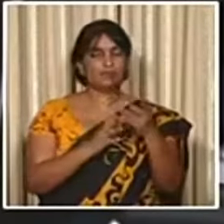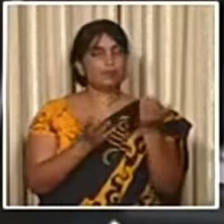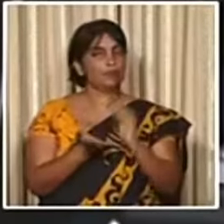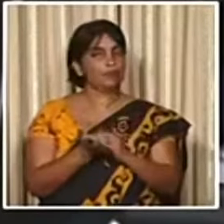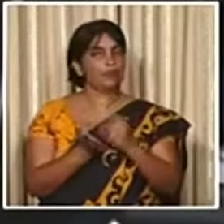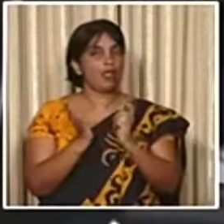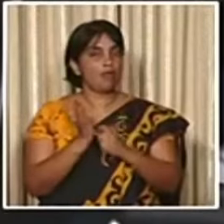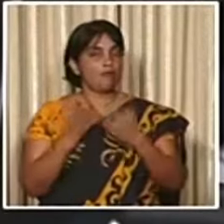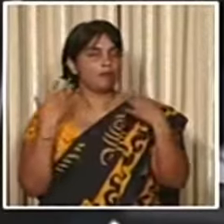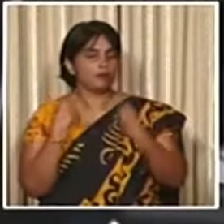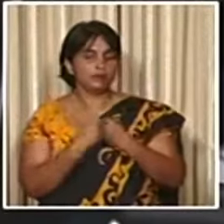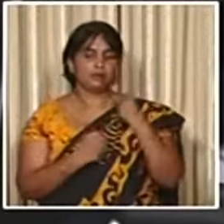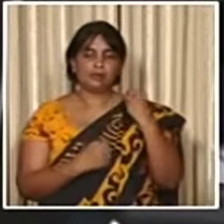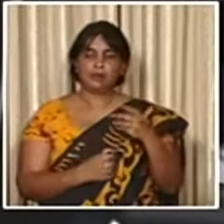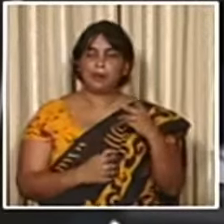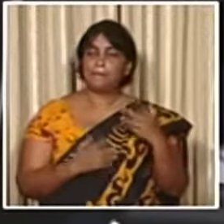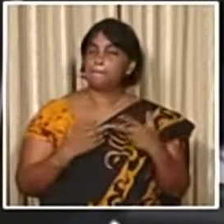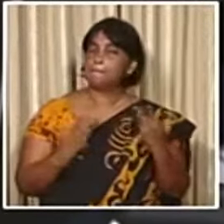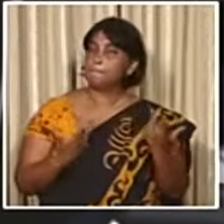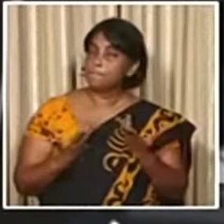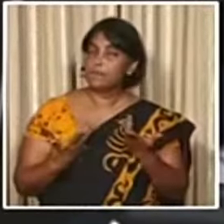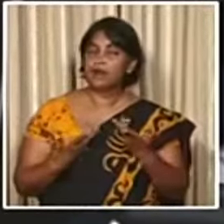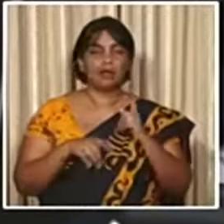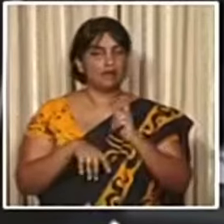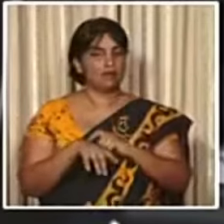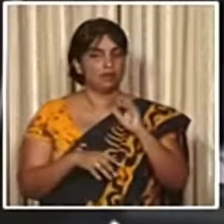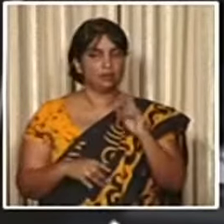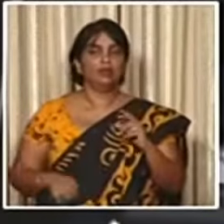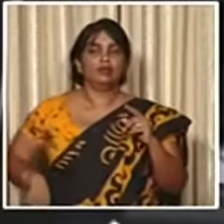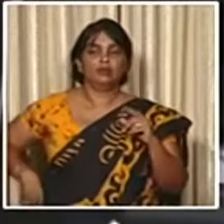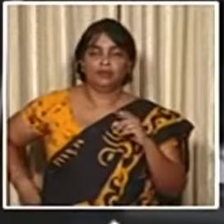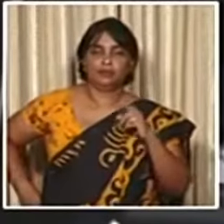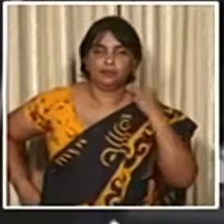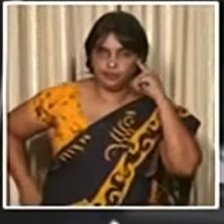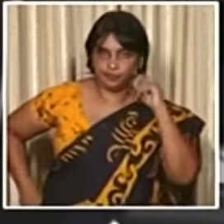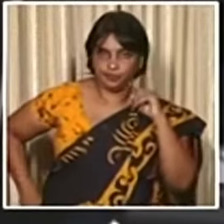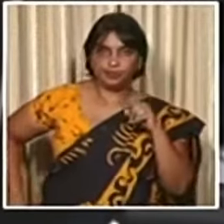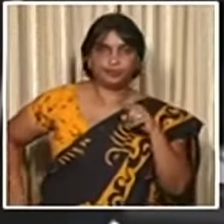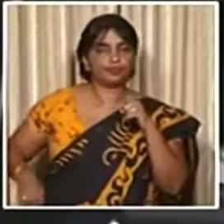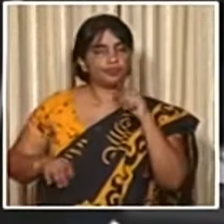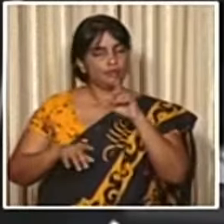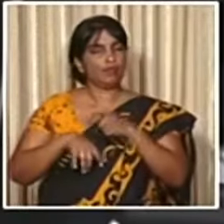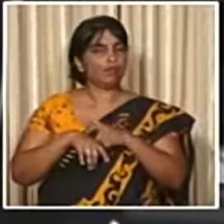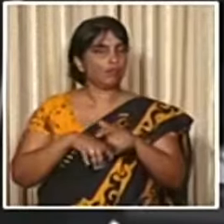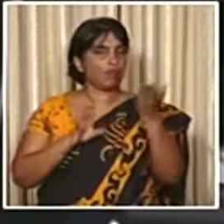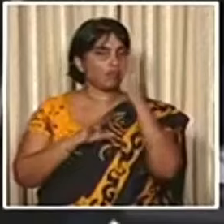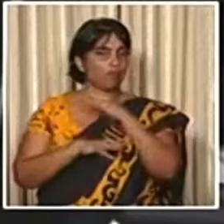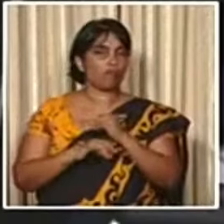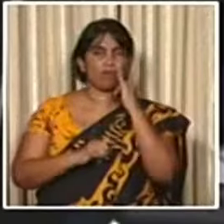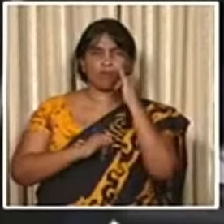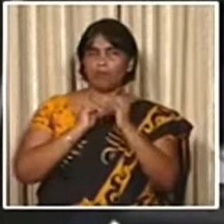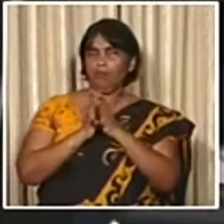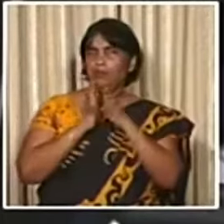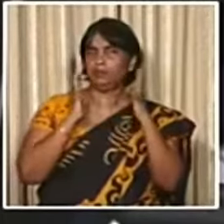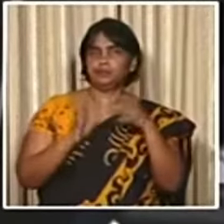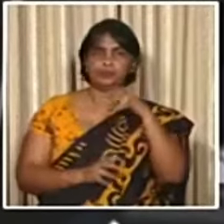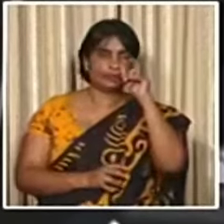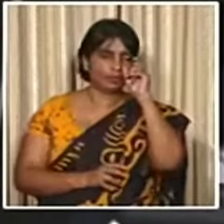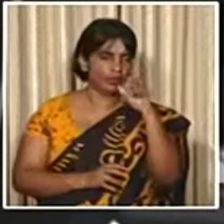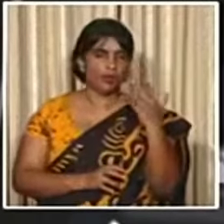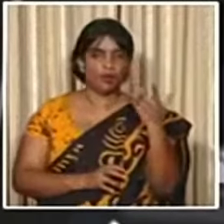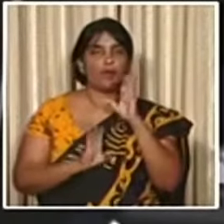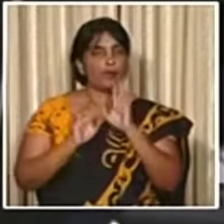තව ණය පහසුකම් දීලා බැරිම අවස්ථාවකදී විතරයි ඒ වගේ තත්වයකට ගියේ. ඒක නිසා ඒ කාලේ කවුරුවත් ලොකු චෝදනාවක් කරනවා අපි